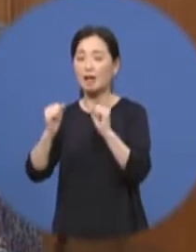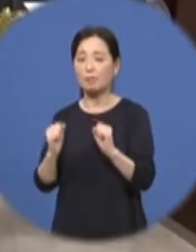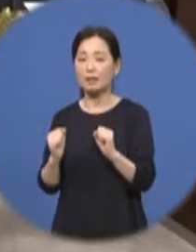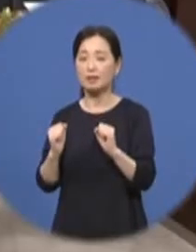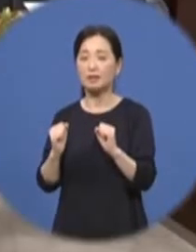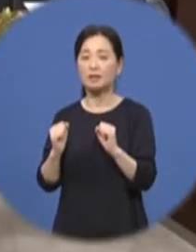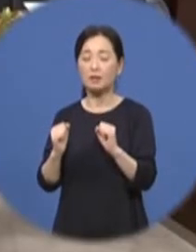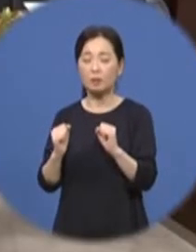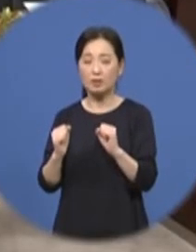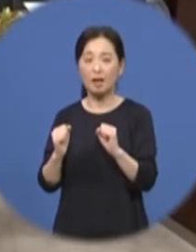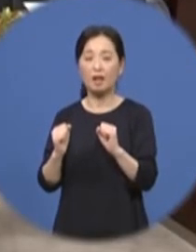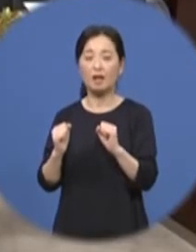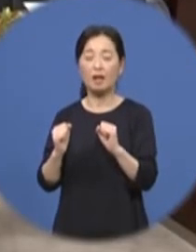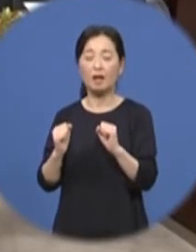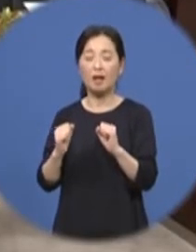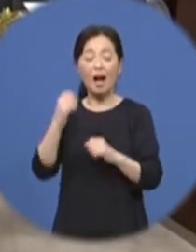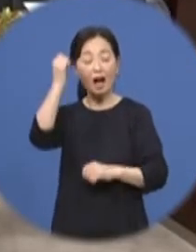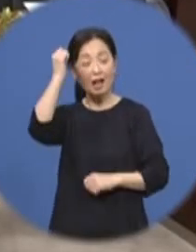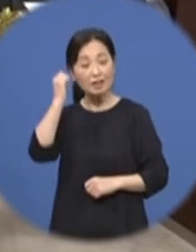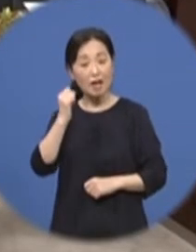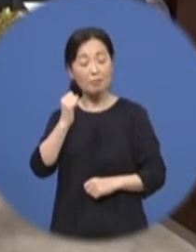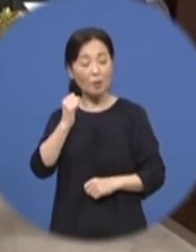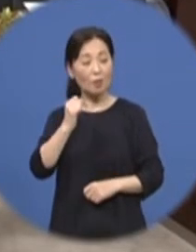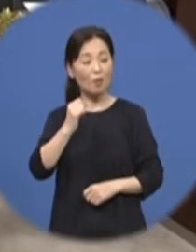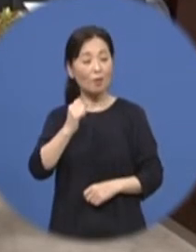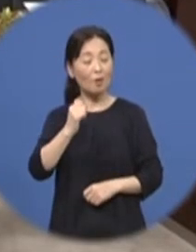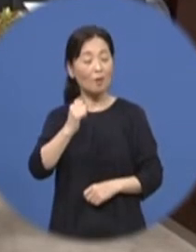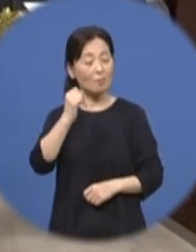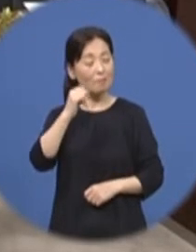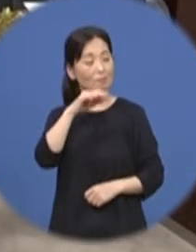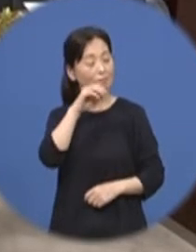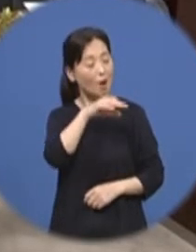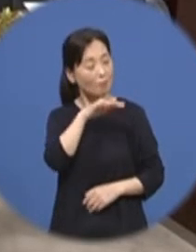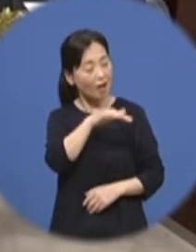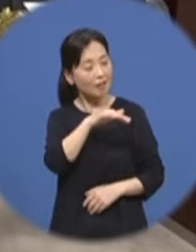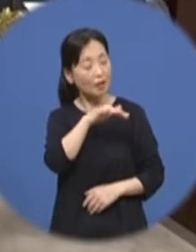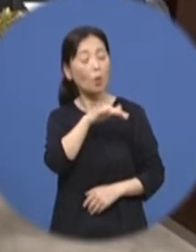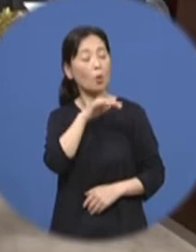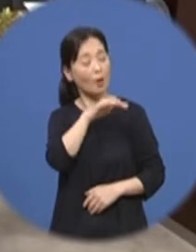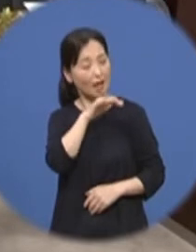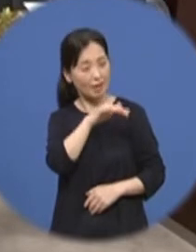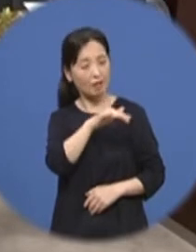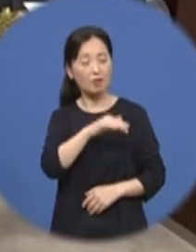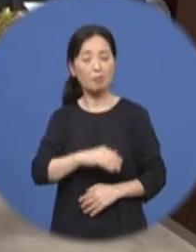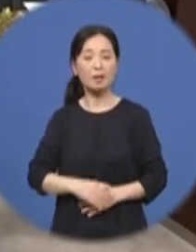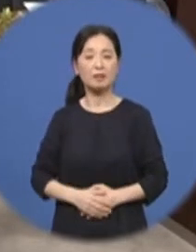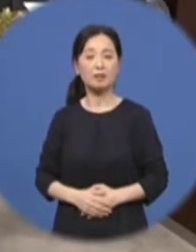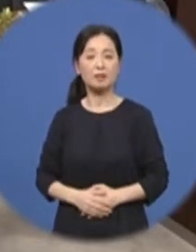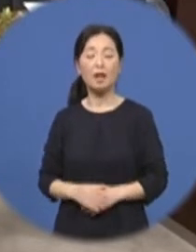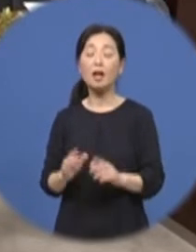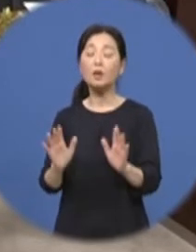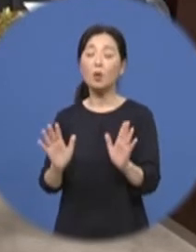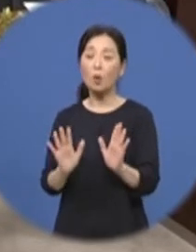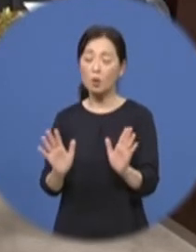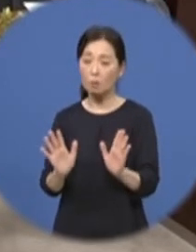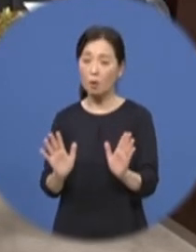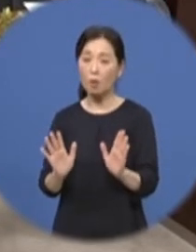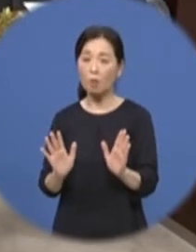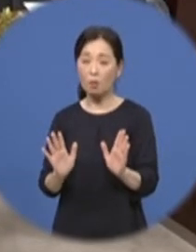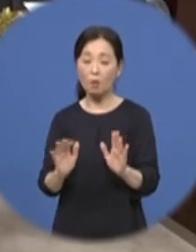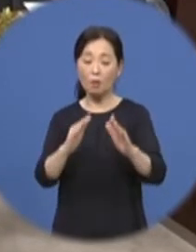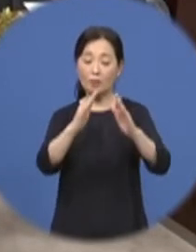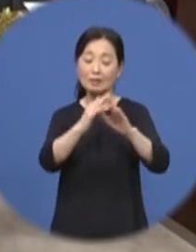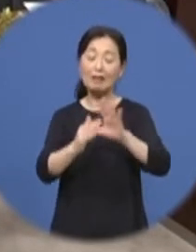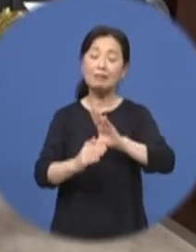に朝も声をかけてくださる、 はい、 子どもたちはあの自分の家に帰る時もなかなか